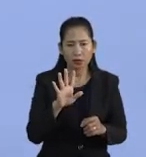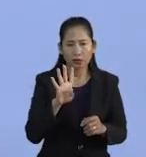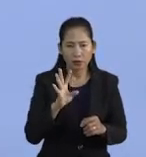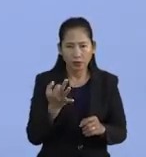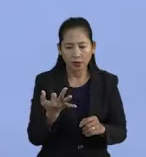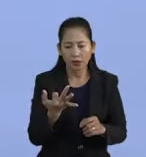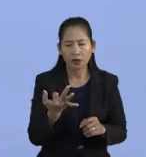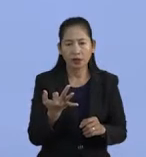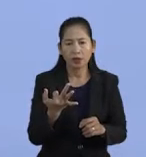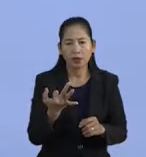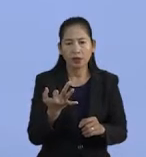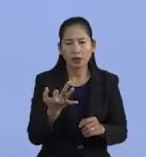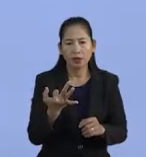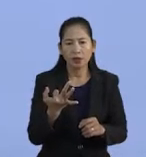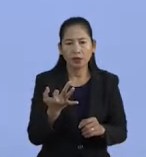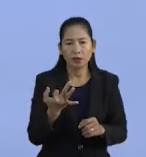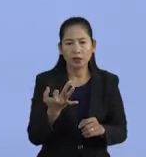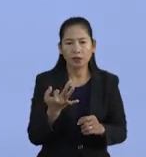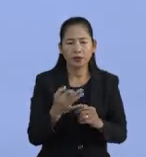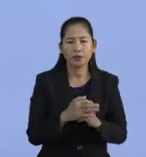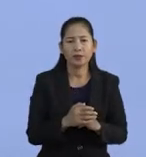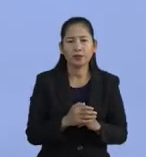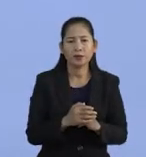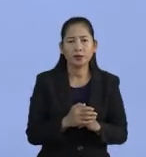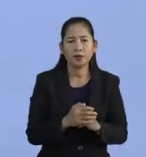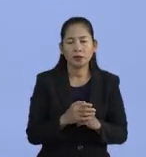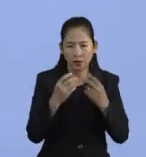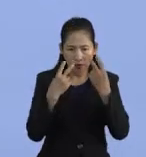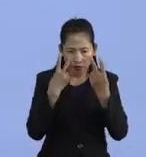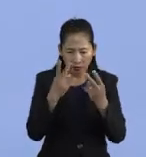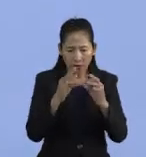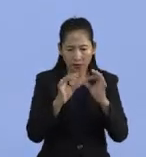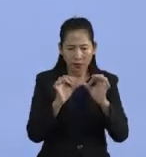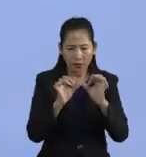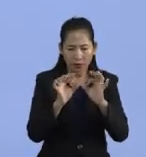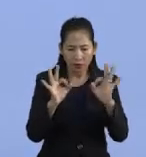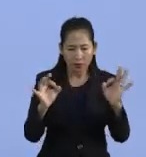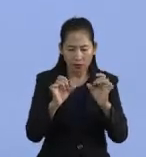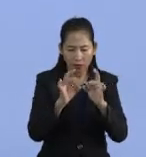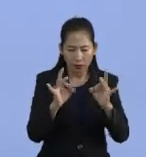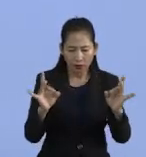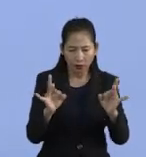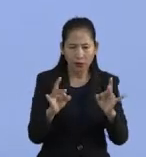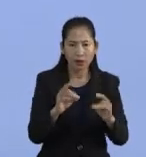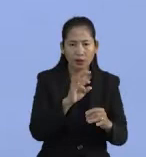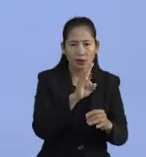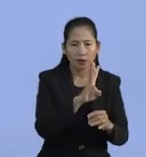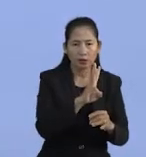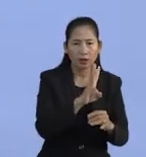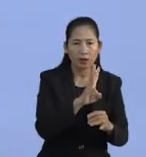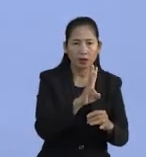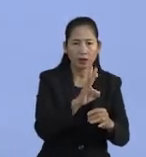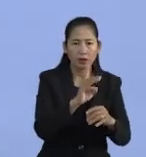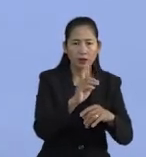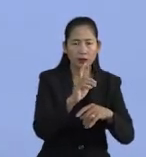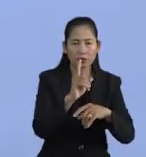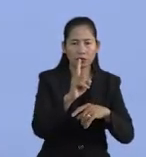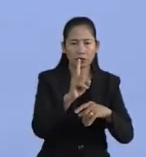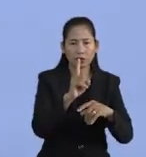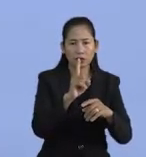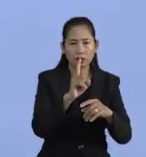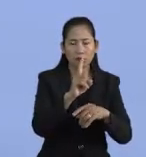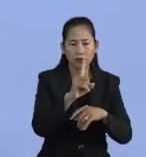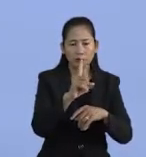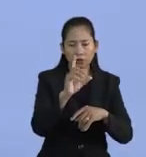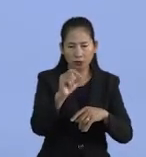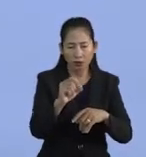ha sắp rồi bầy và chấn như con mứa từng rung bằng rí ấy nè lệch bay nãy nới không tụng